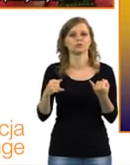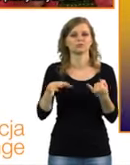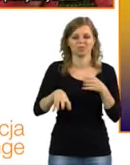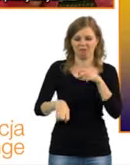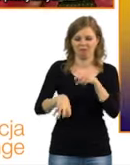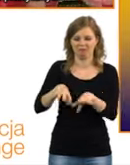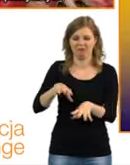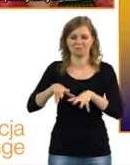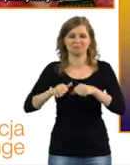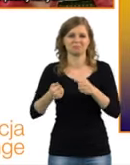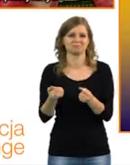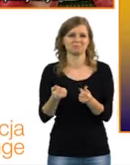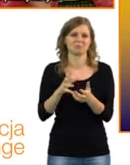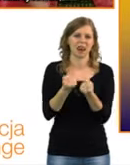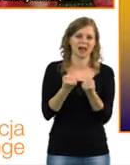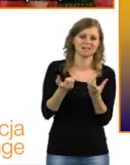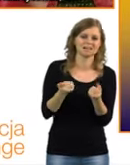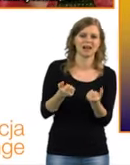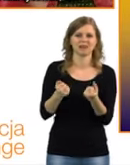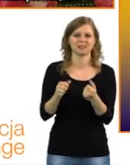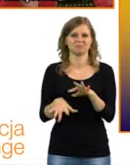różnych mas plastycznych.